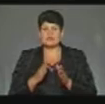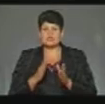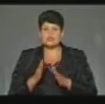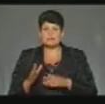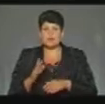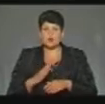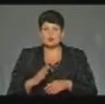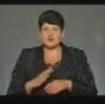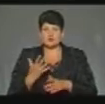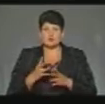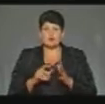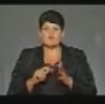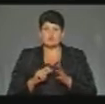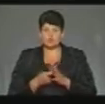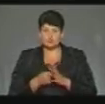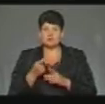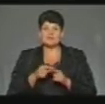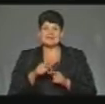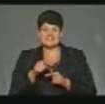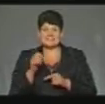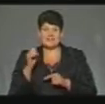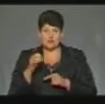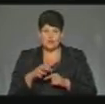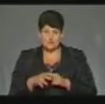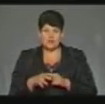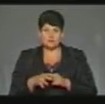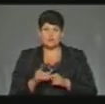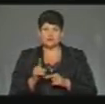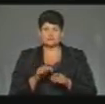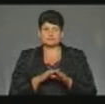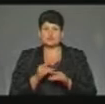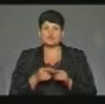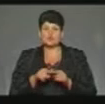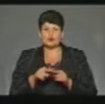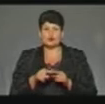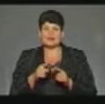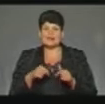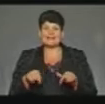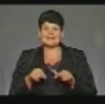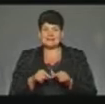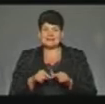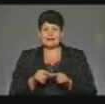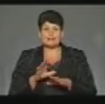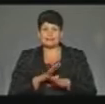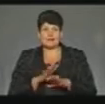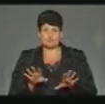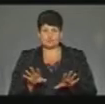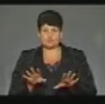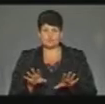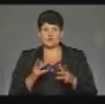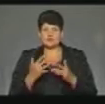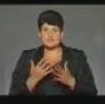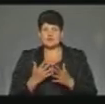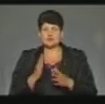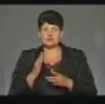Якщо ми включимо ці світлофори, то рентабельність того кільця на даний момент не буде, оскільки